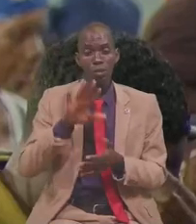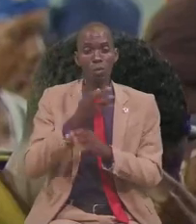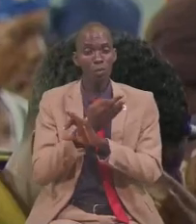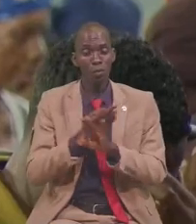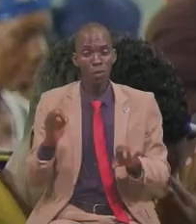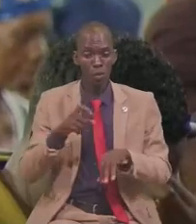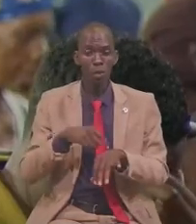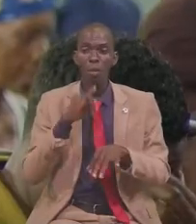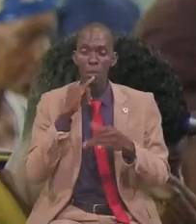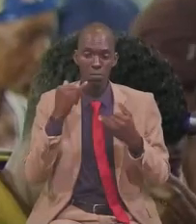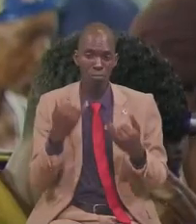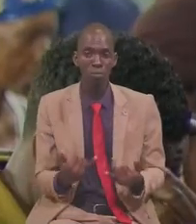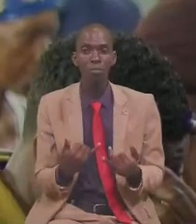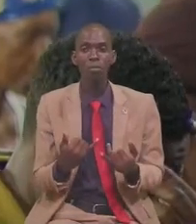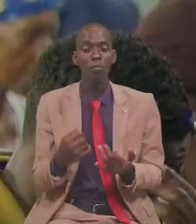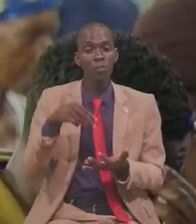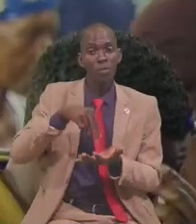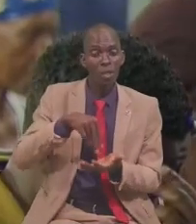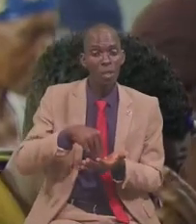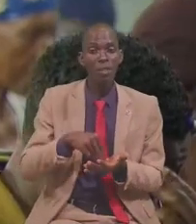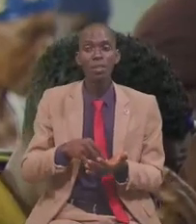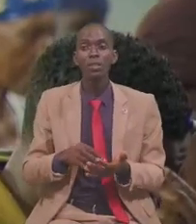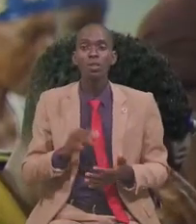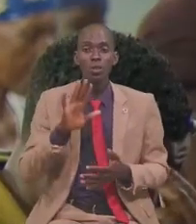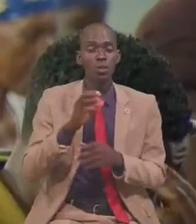lève-toi, le salut, la liberté.